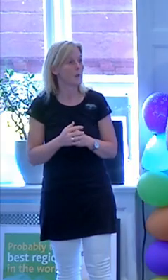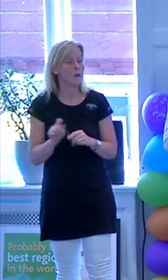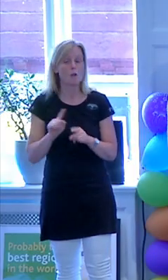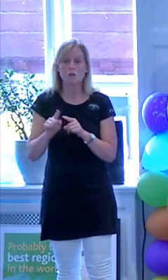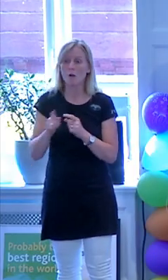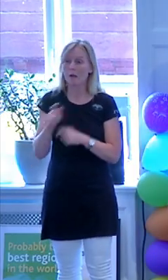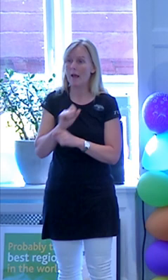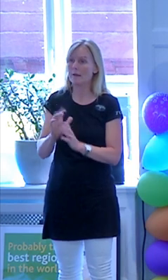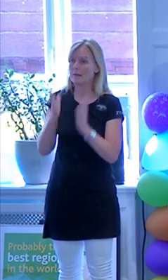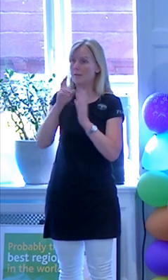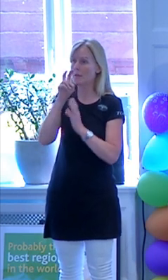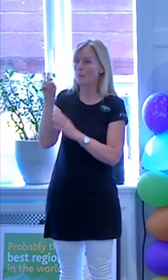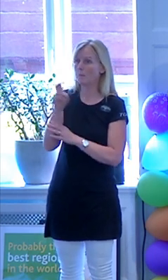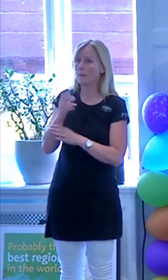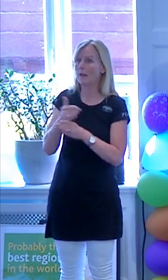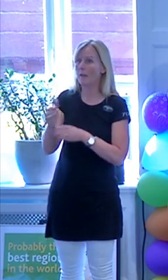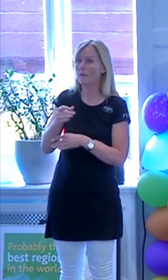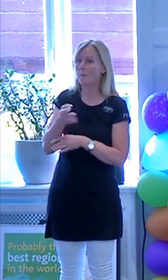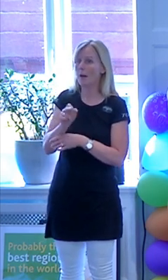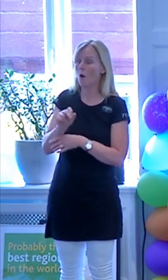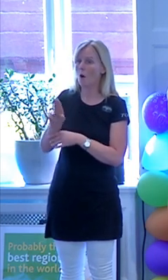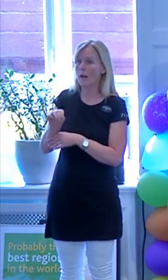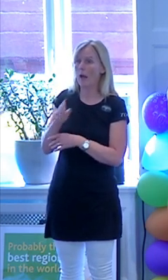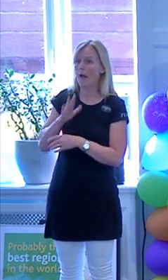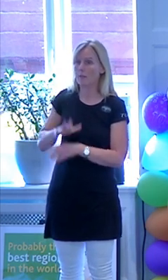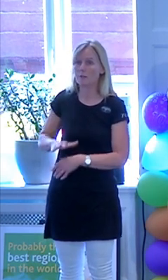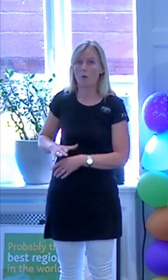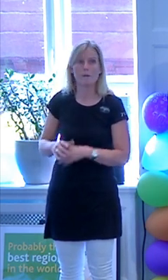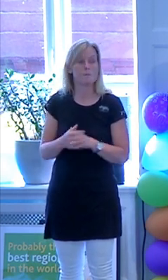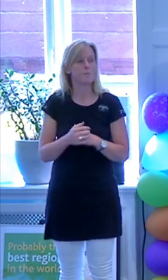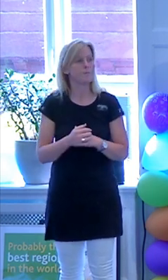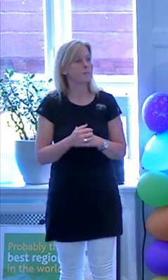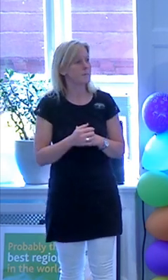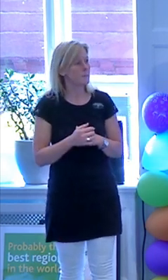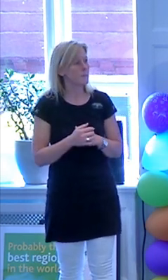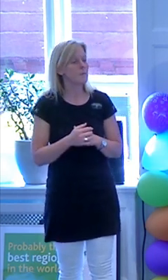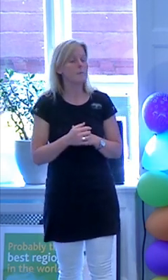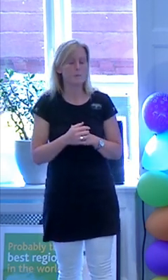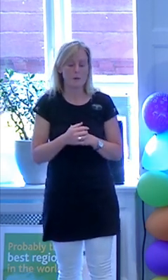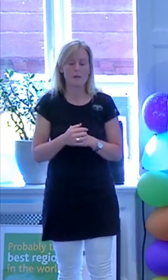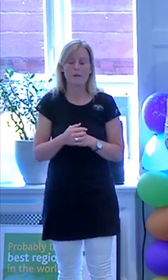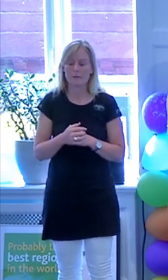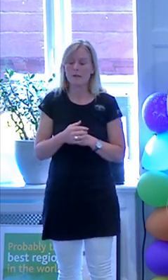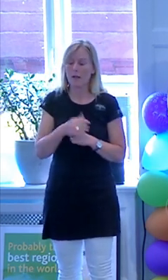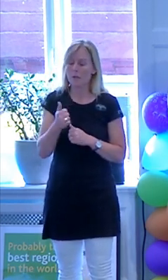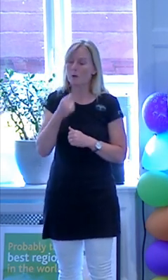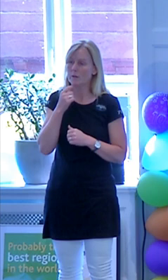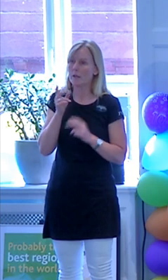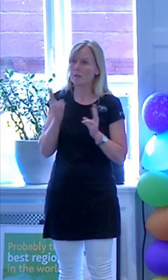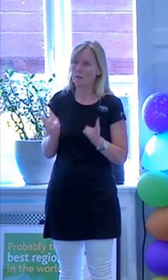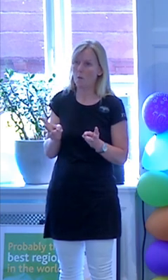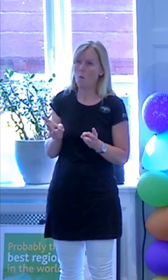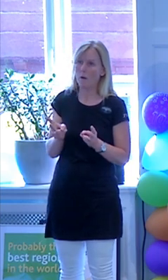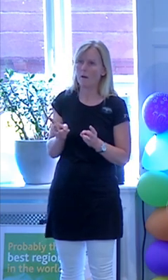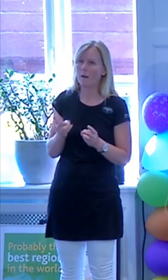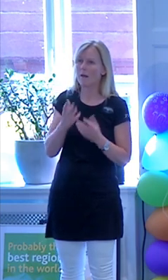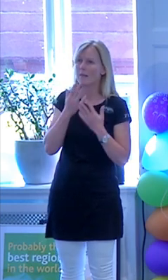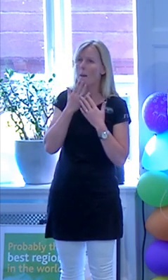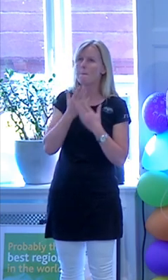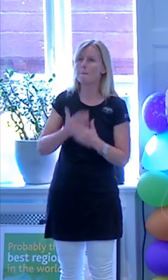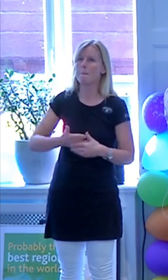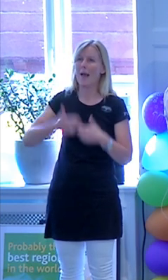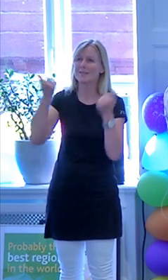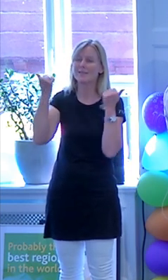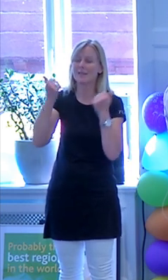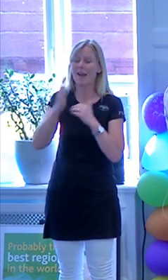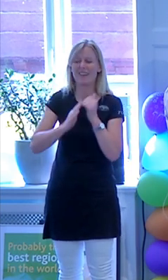in näringslivets perspektiv efter Per-Arne Andersson. Ja, det är bara att konstatera att det är inte så vem som är bäst alltid,